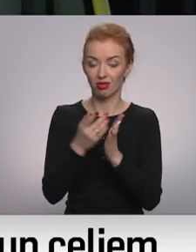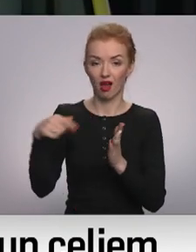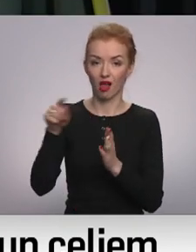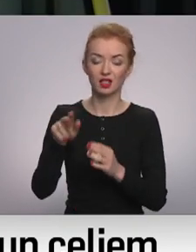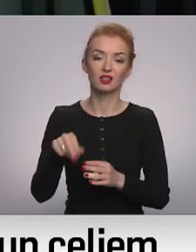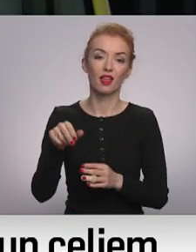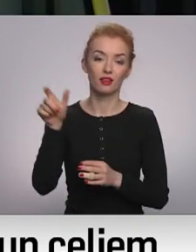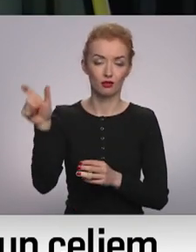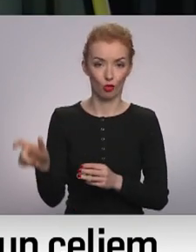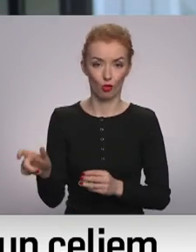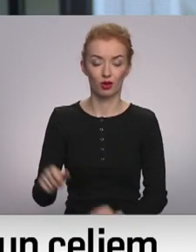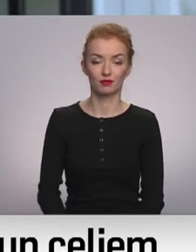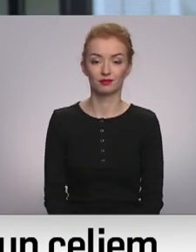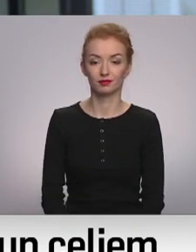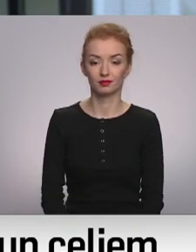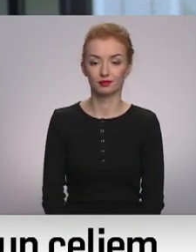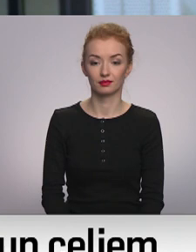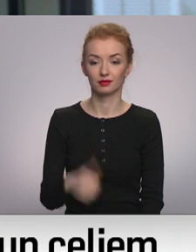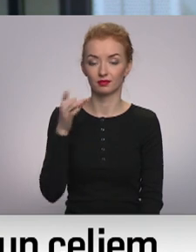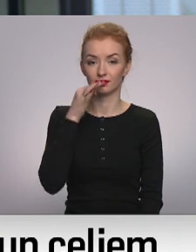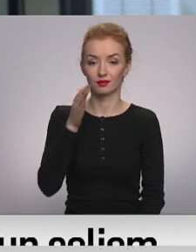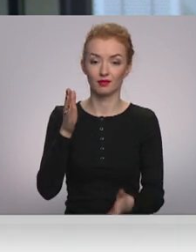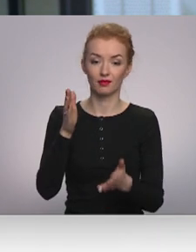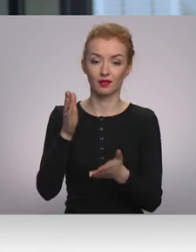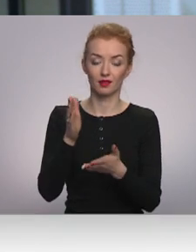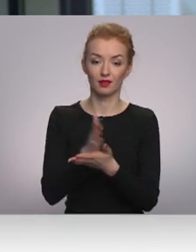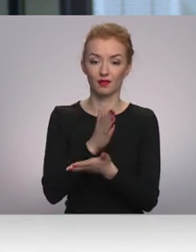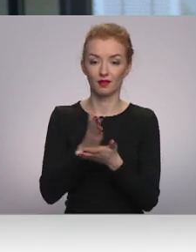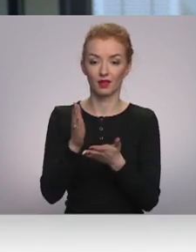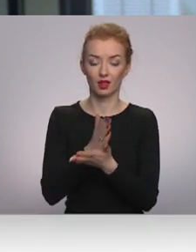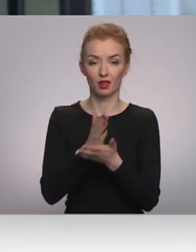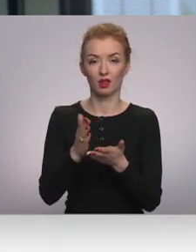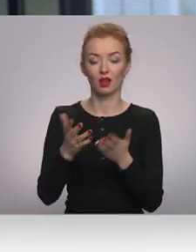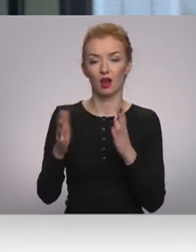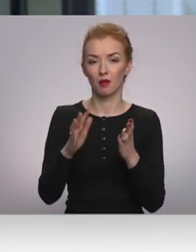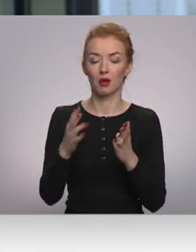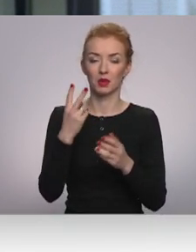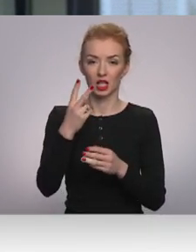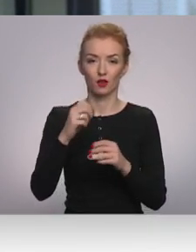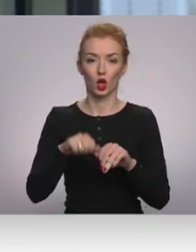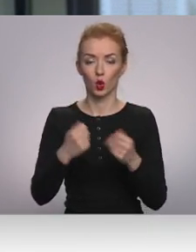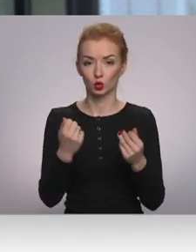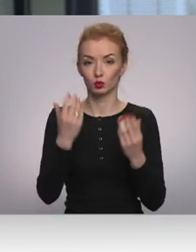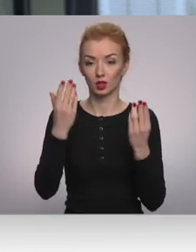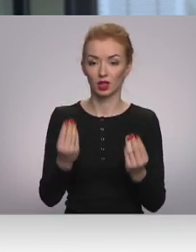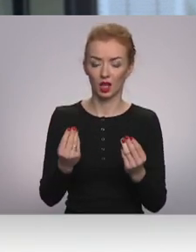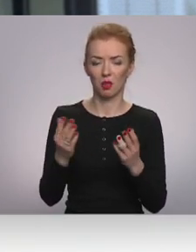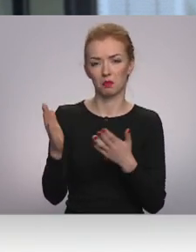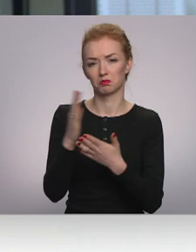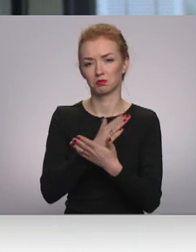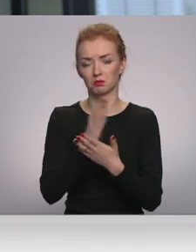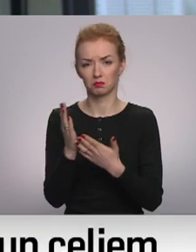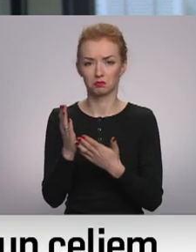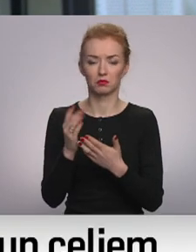vecāka gadagājuma cilvēki. Vidēji kaut kur 2 lūzumi kaida dīnā varētu būt, bet tā var variēt. Baigi